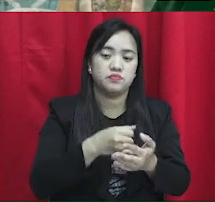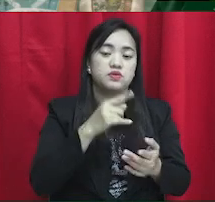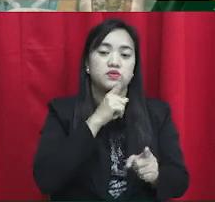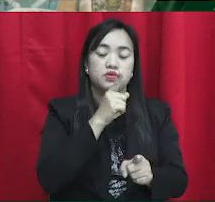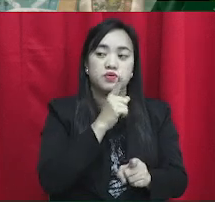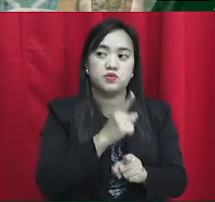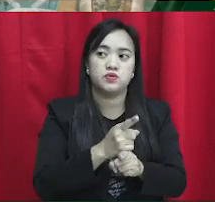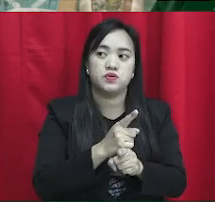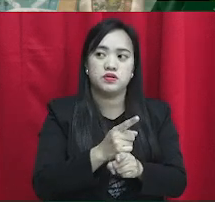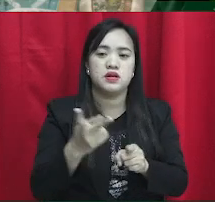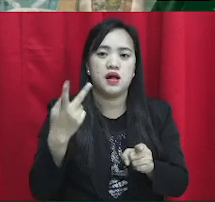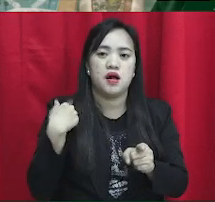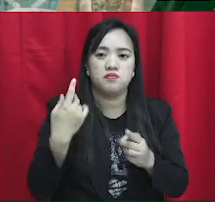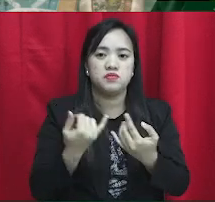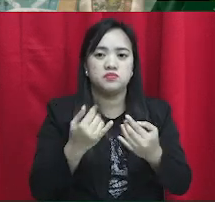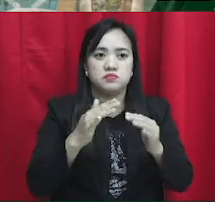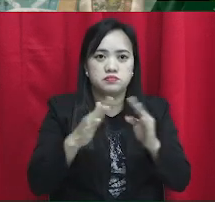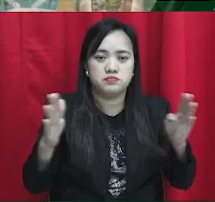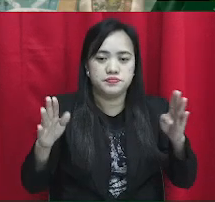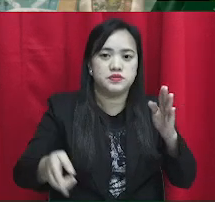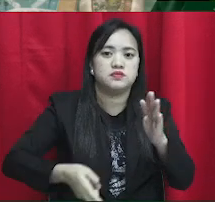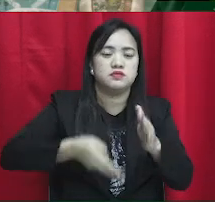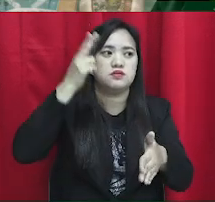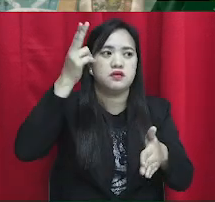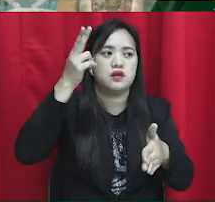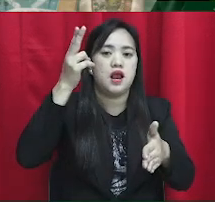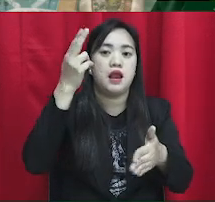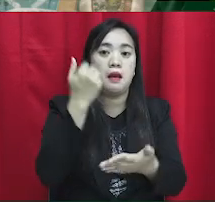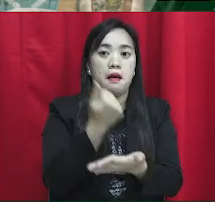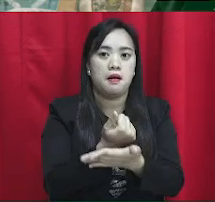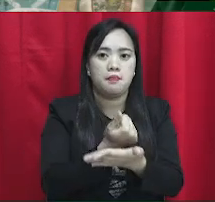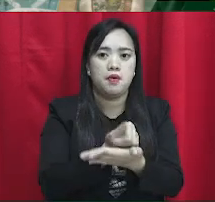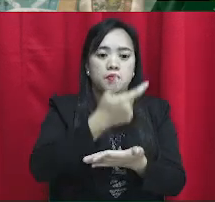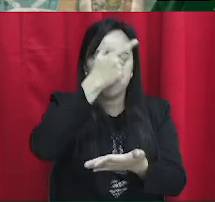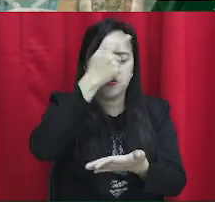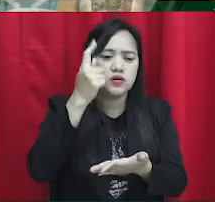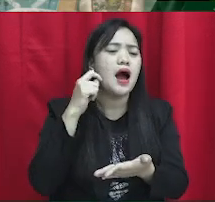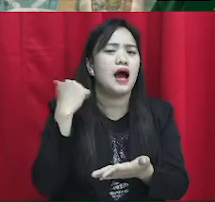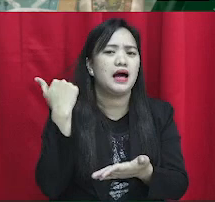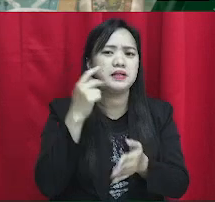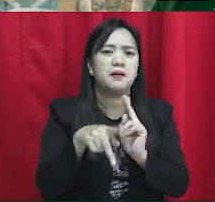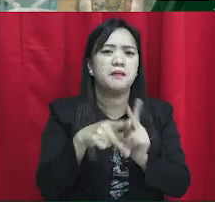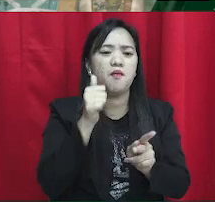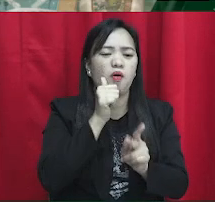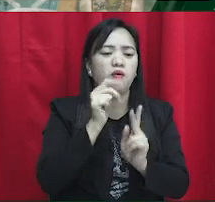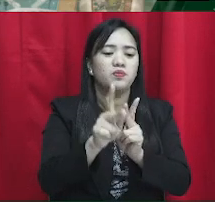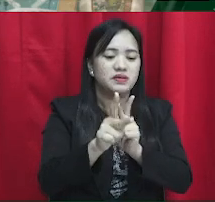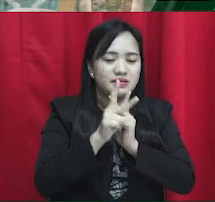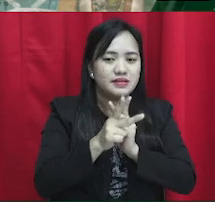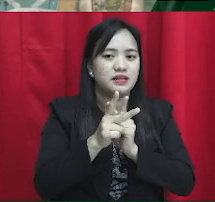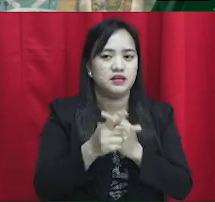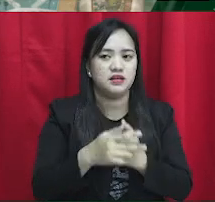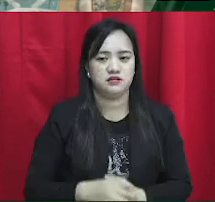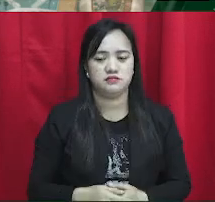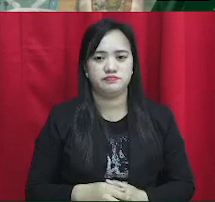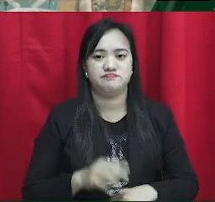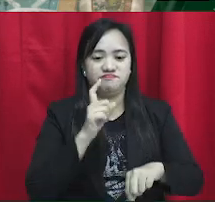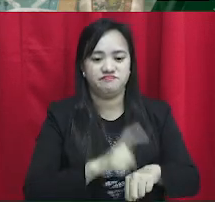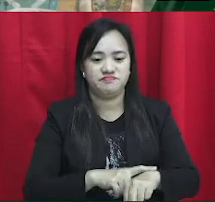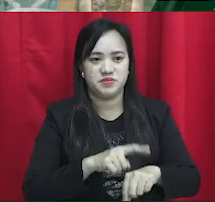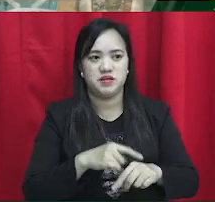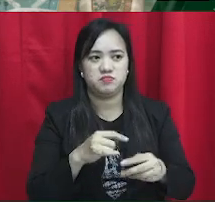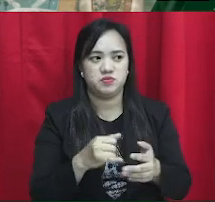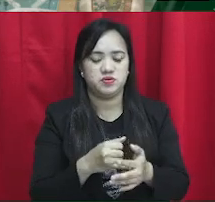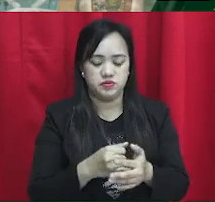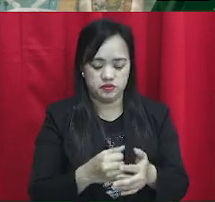biglang tumataas ang presyo ng mga bilihin. Pagdating. Sinasamantala rin eh. Opo. Kaya maging wise tayong mga nanay. Kagaya nga